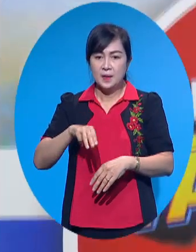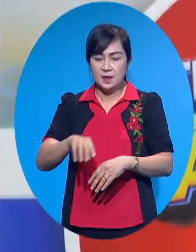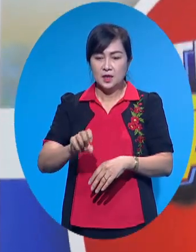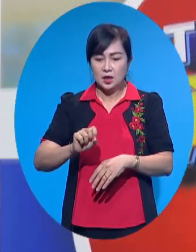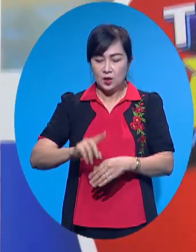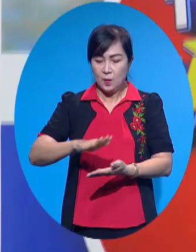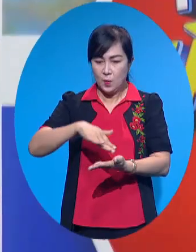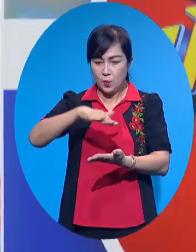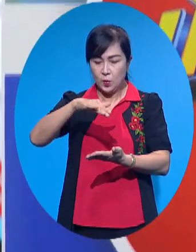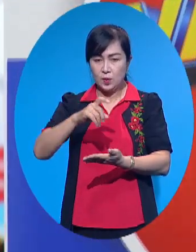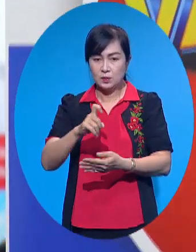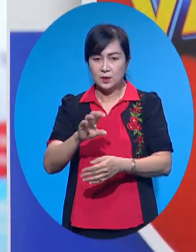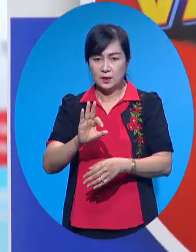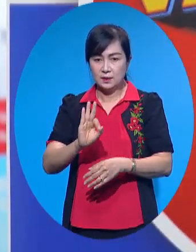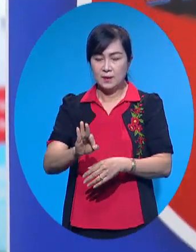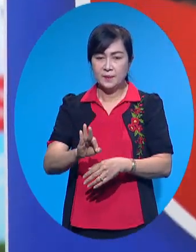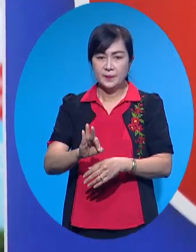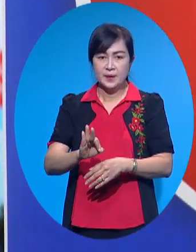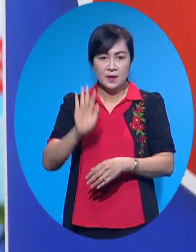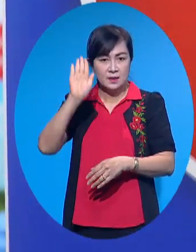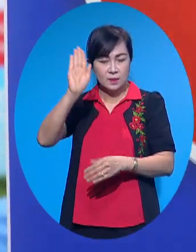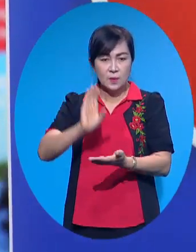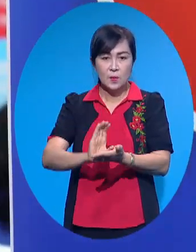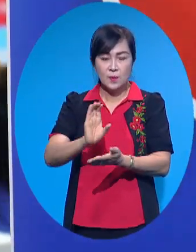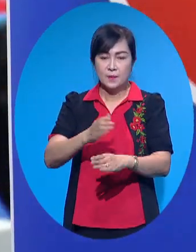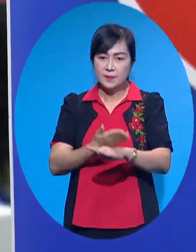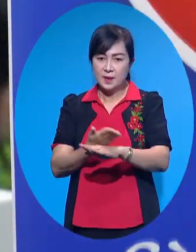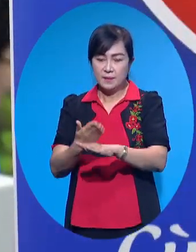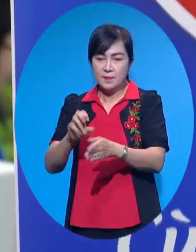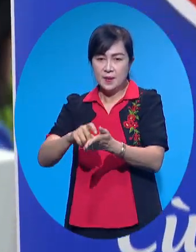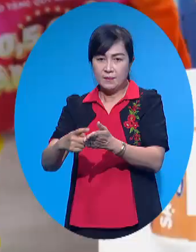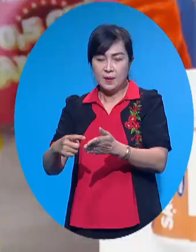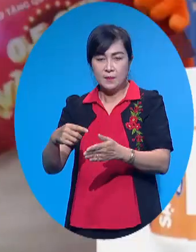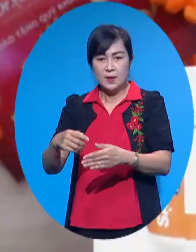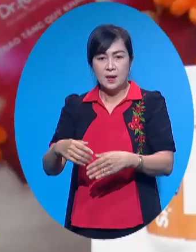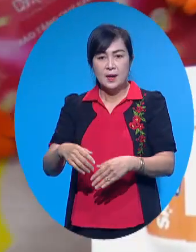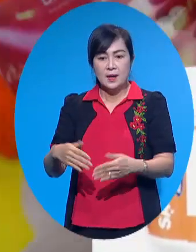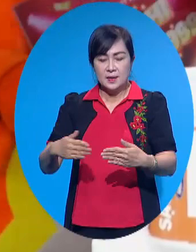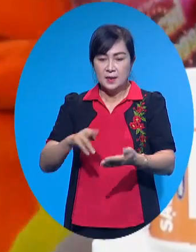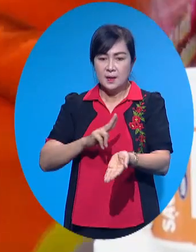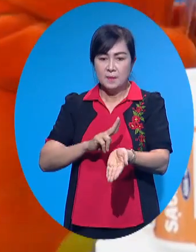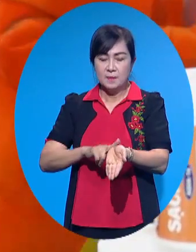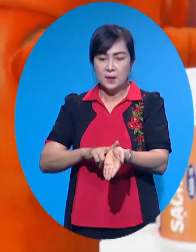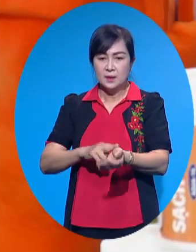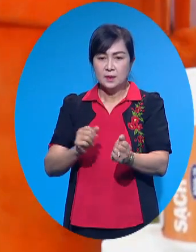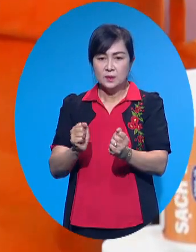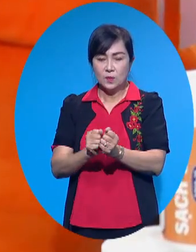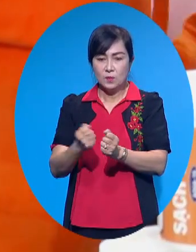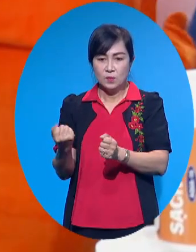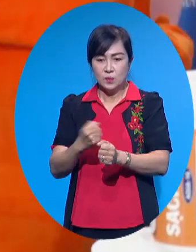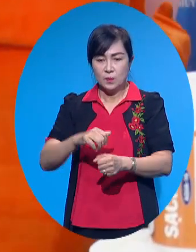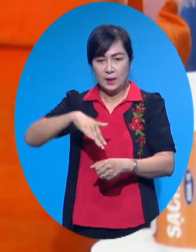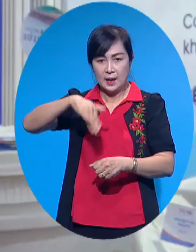tôm nuôi. Dr. Thơm hiện đang là đơn vị hàng đầu cung cấp các sản phẩm giải pháp chẩn đoán nhanh bệnh trong nuôi trồng thủy sản với độ chính xác